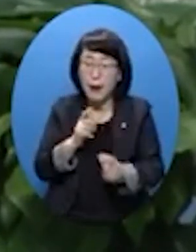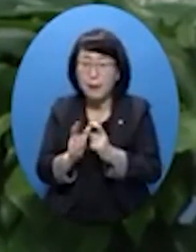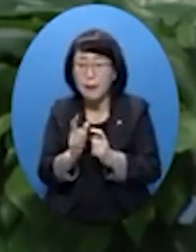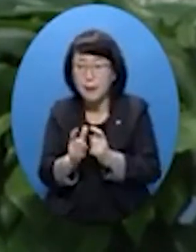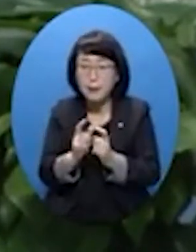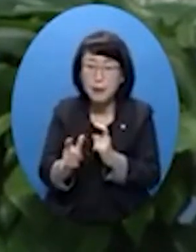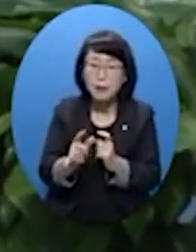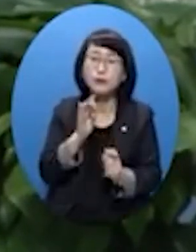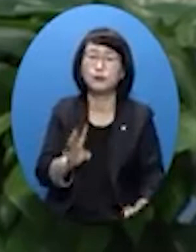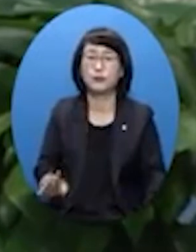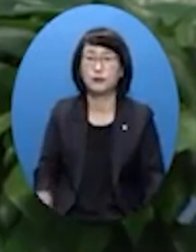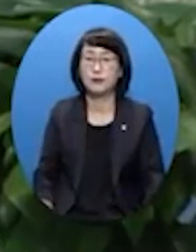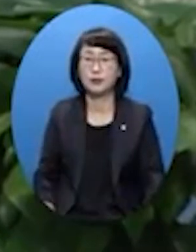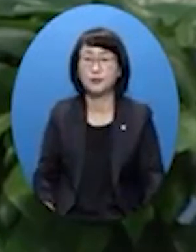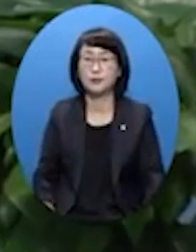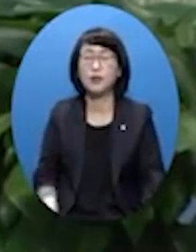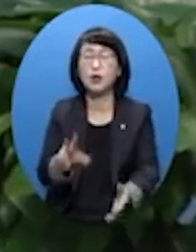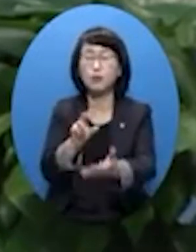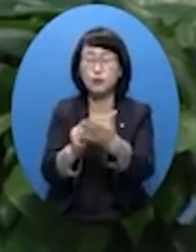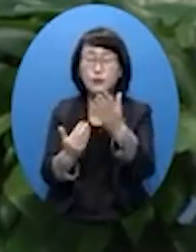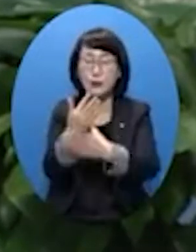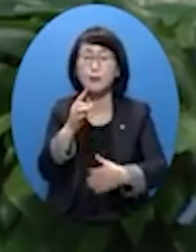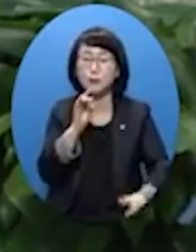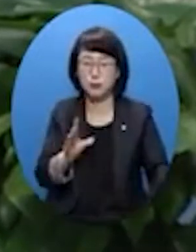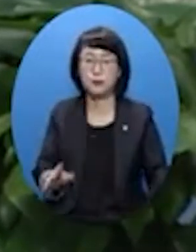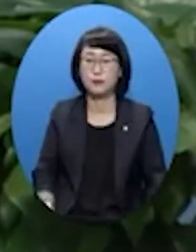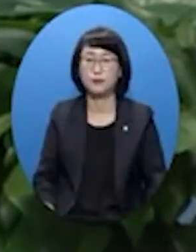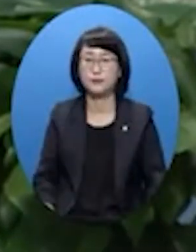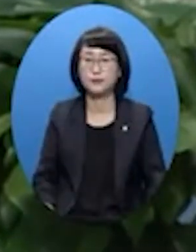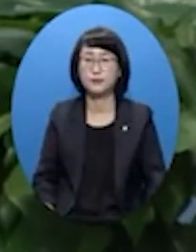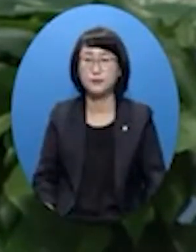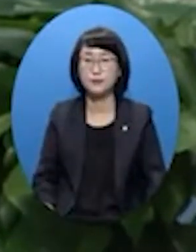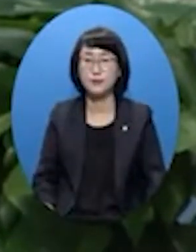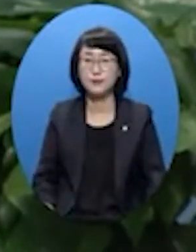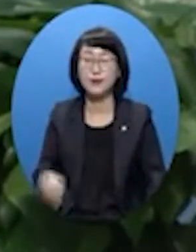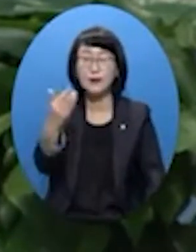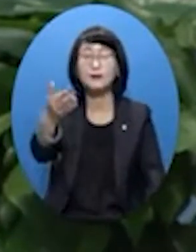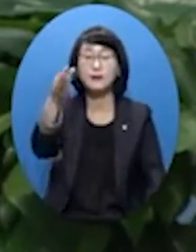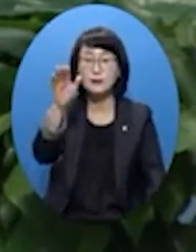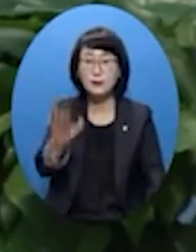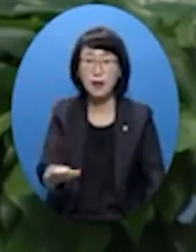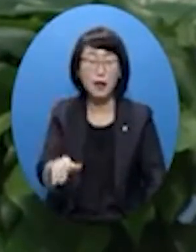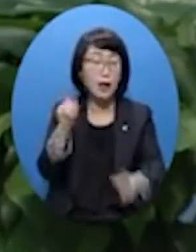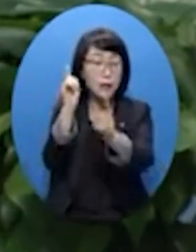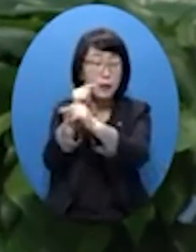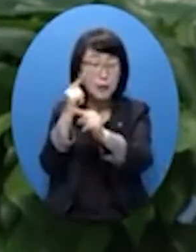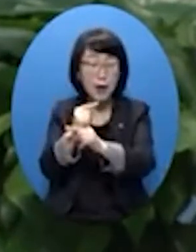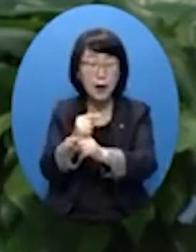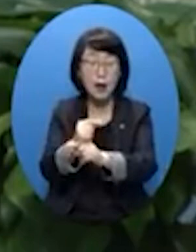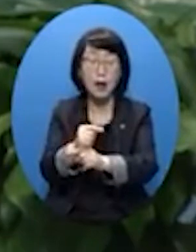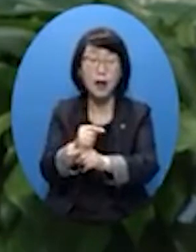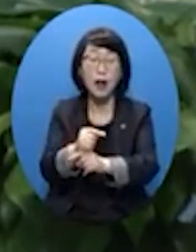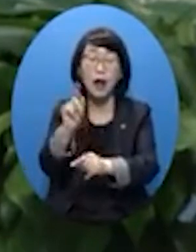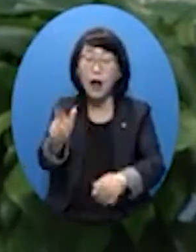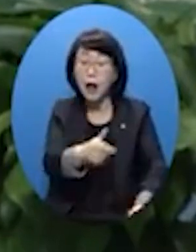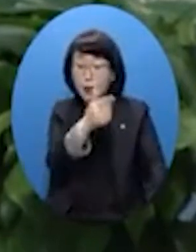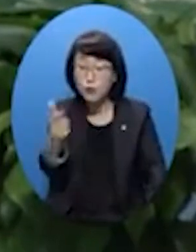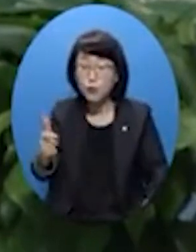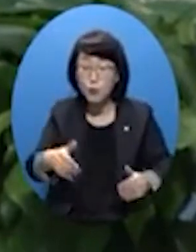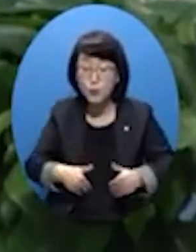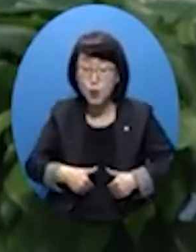오고 문제만 생각하는 것입니다 그런데 매일 베크 나 필요한 양식을